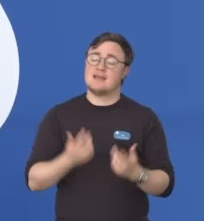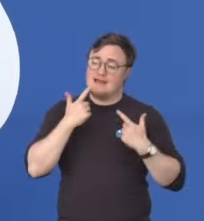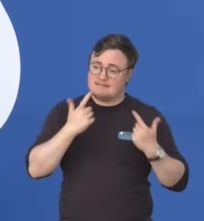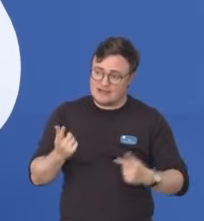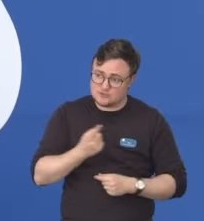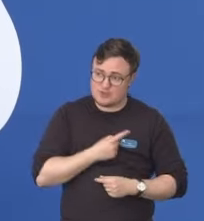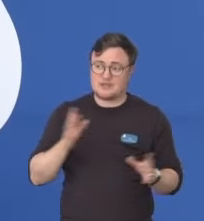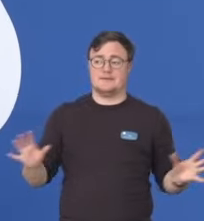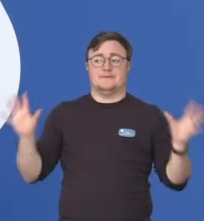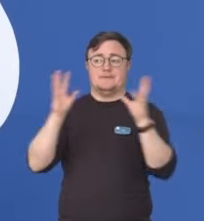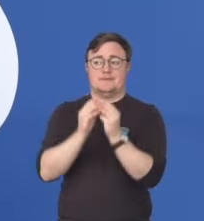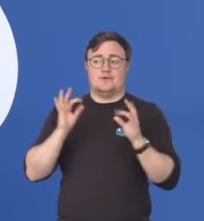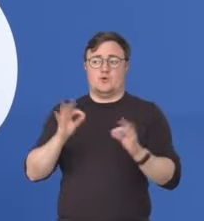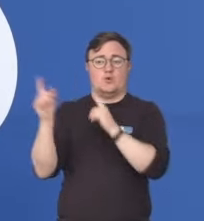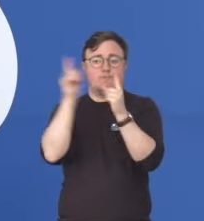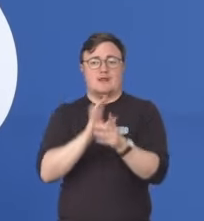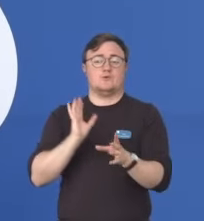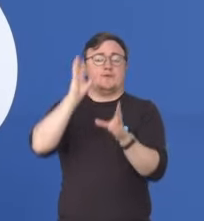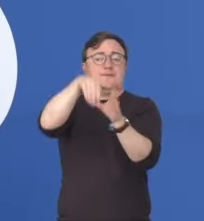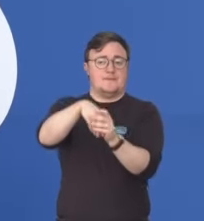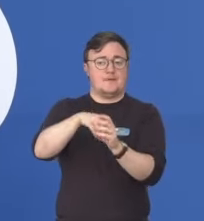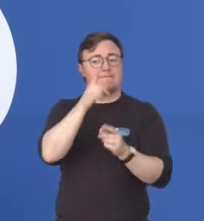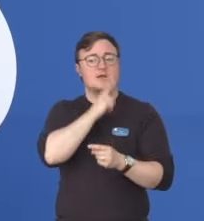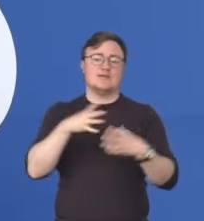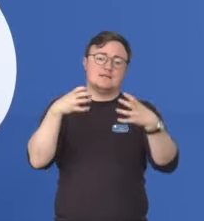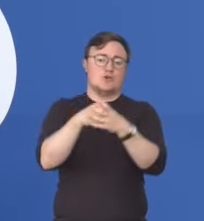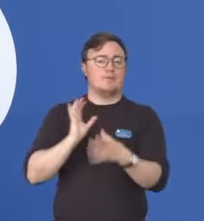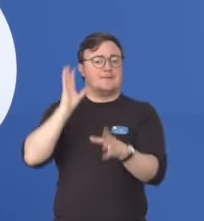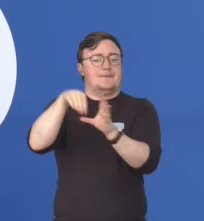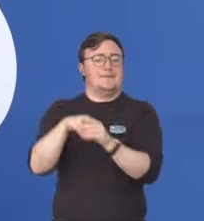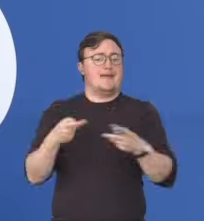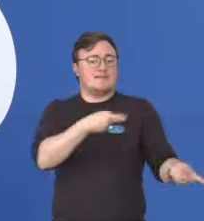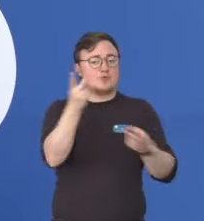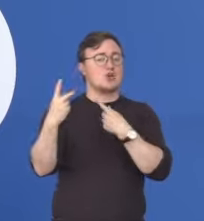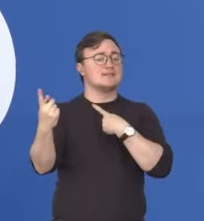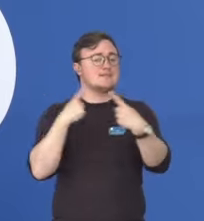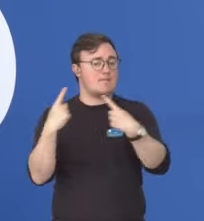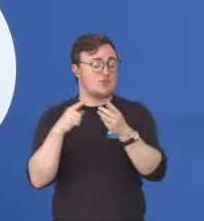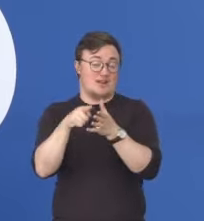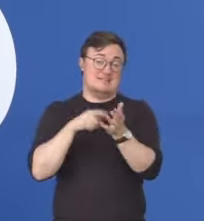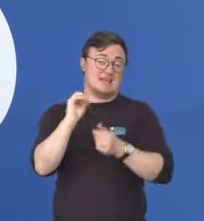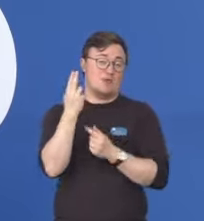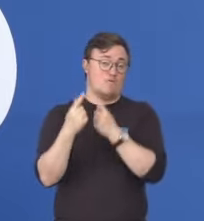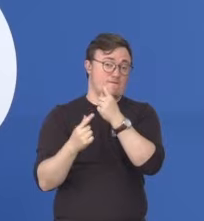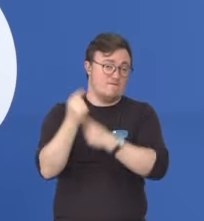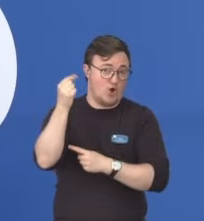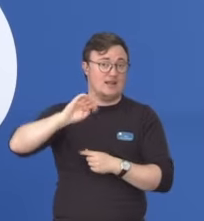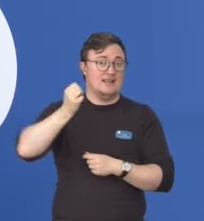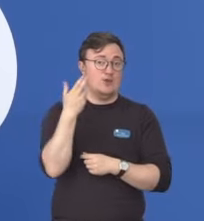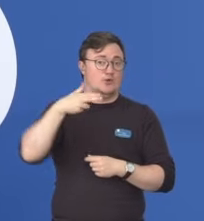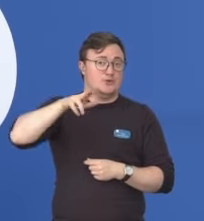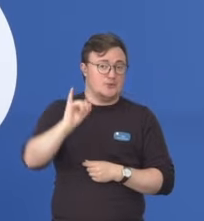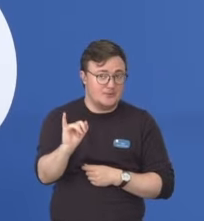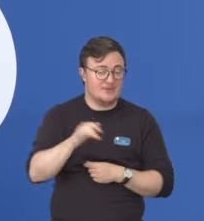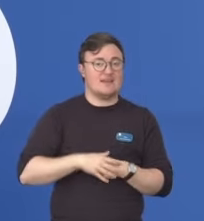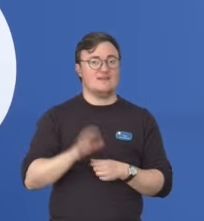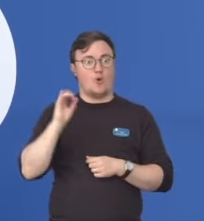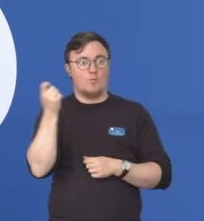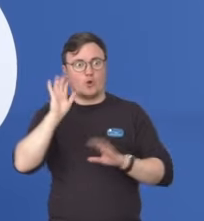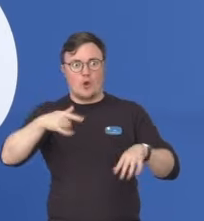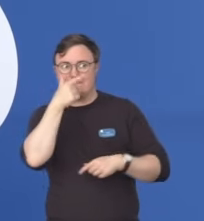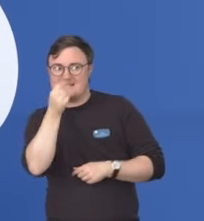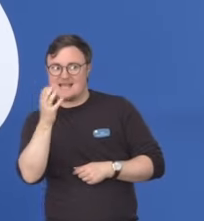hur vi får in människor i minoritetsgrupper mer i demokratiska samtalet och särskilt EU-valet den 9 juni, om någon har missat